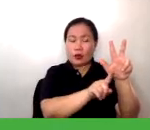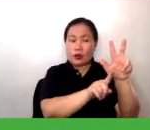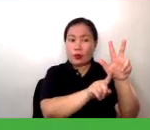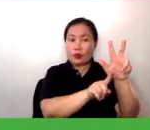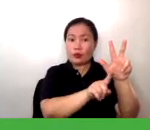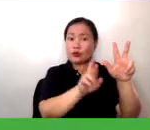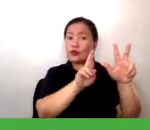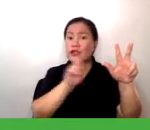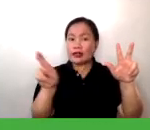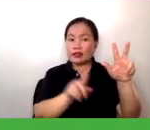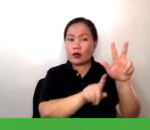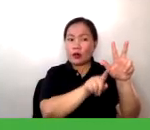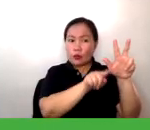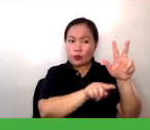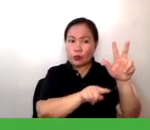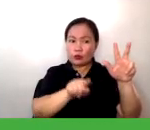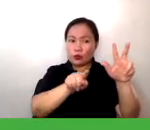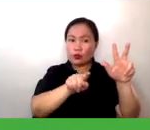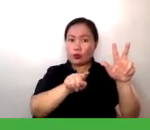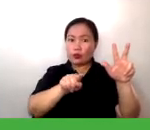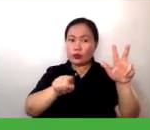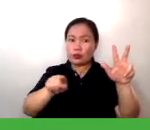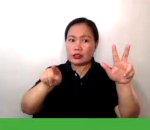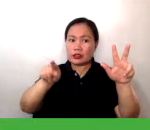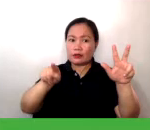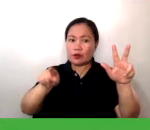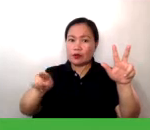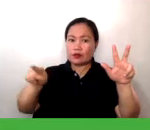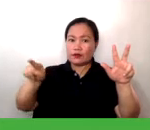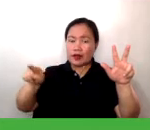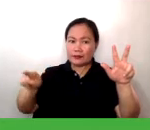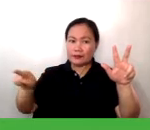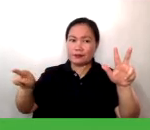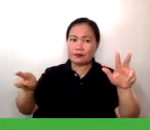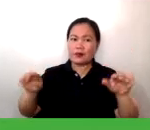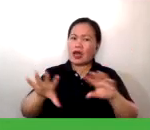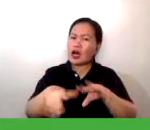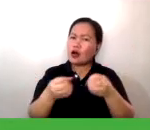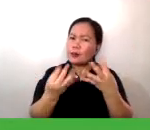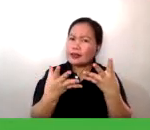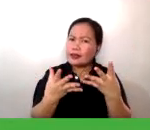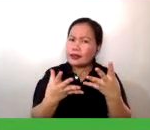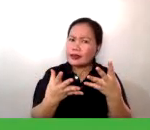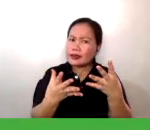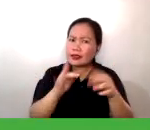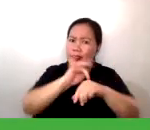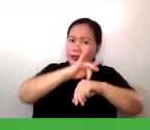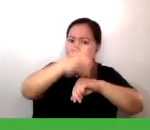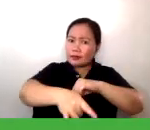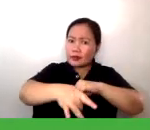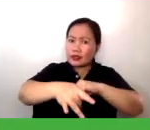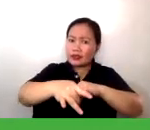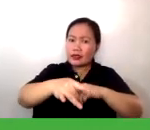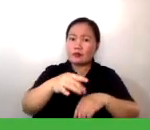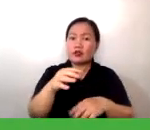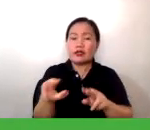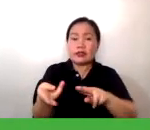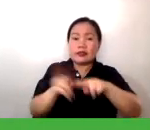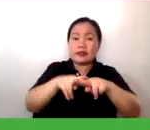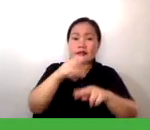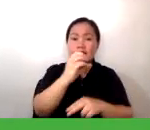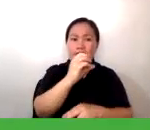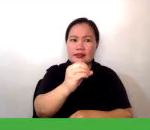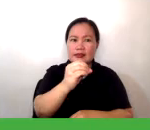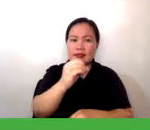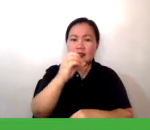point. Okay, 5 daw, going to the right. So, 1, 2, 3, 4, 5. So, ilan ang bakante natin? 4